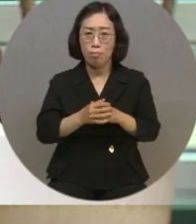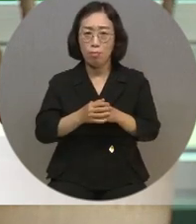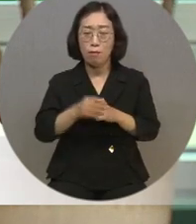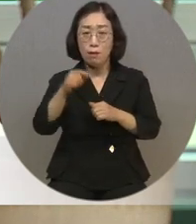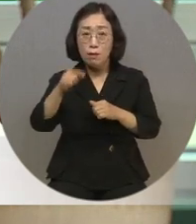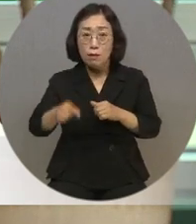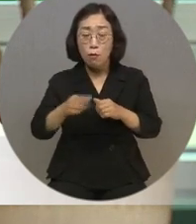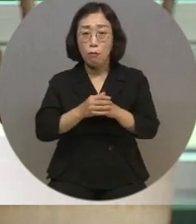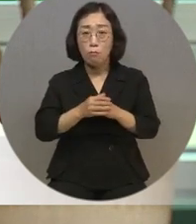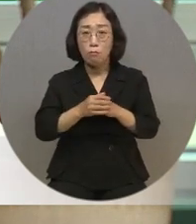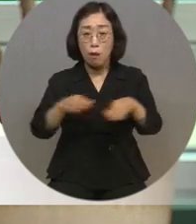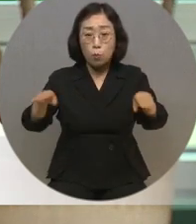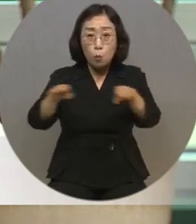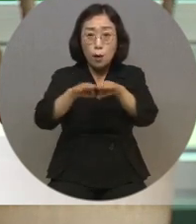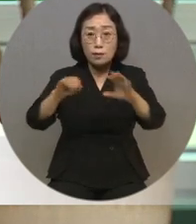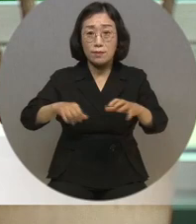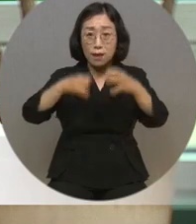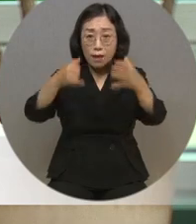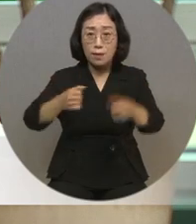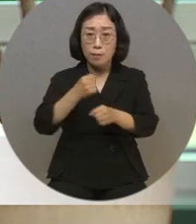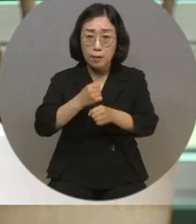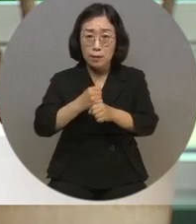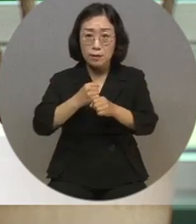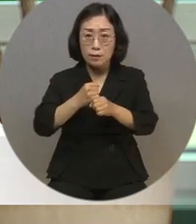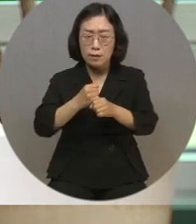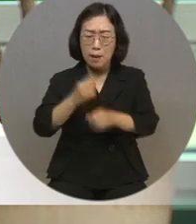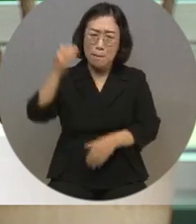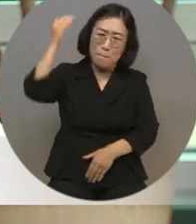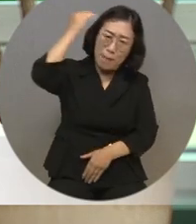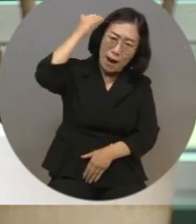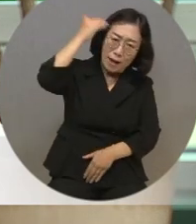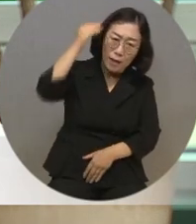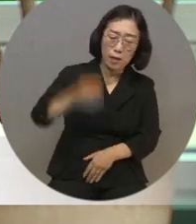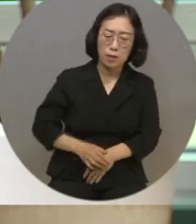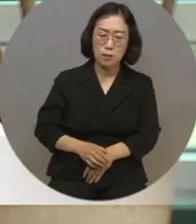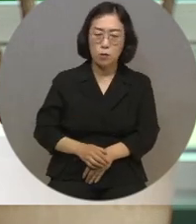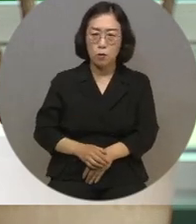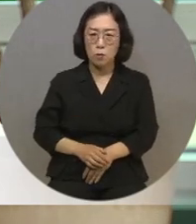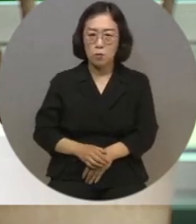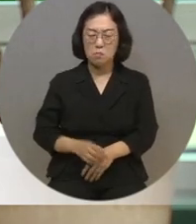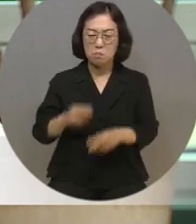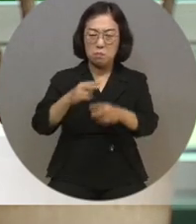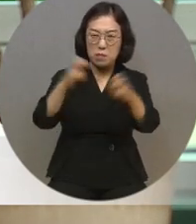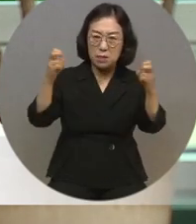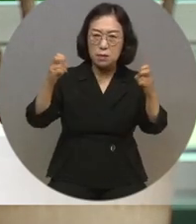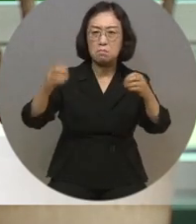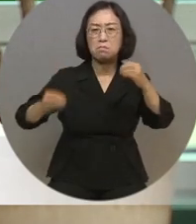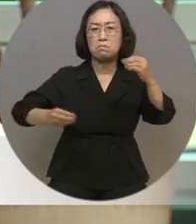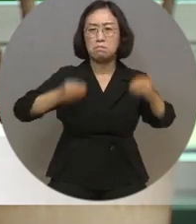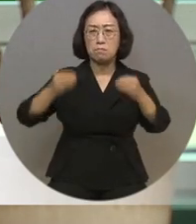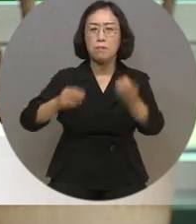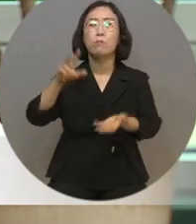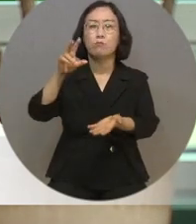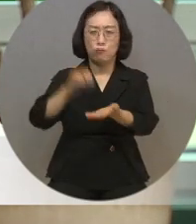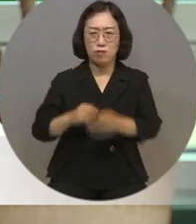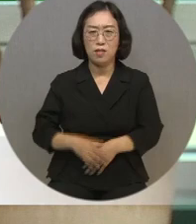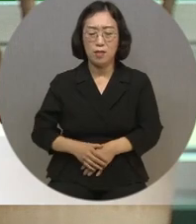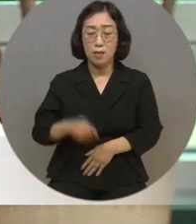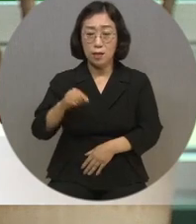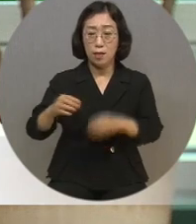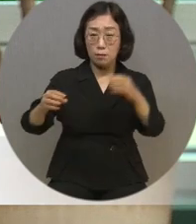대동세상을 만들어가는 데 있어서 가장 좀 방해되고 저해되는 게 혐오라고 생각합니다. 그래서 무엇보다